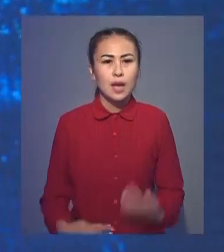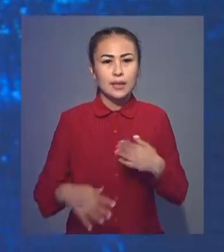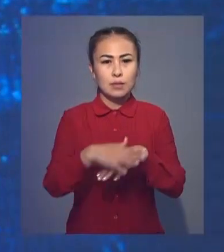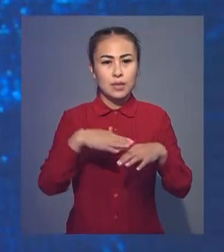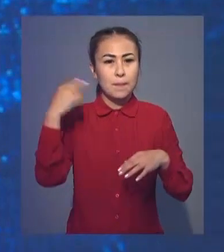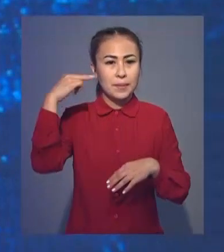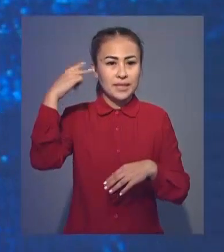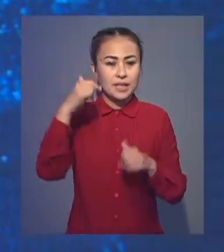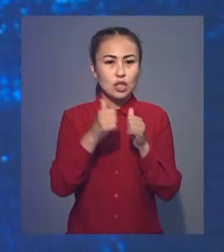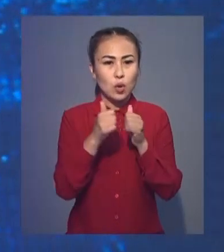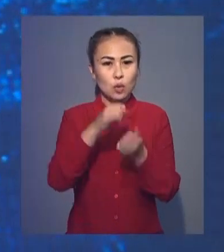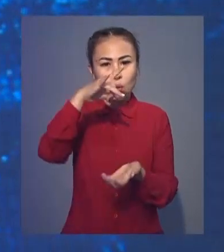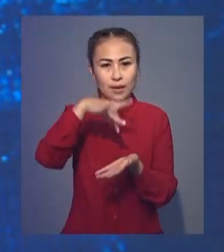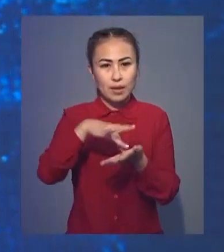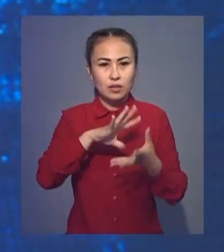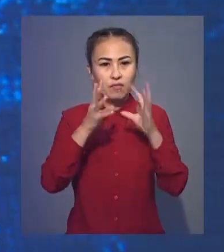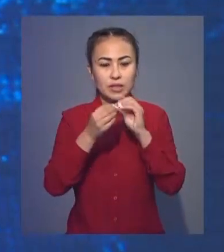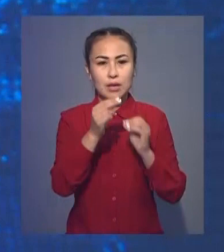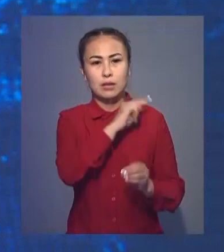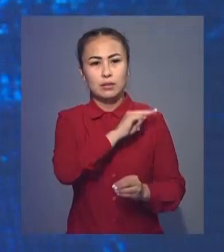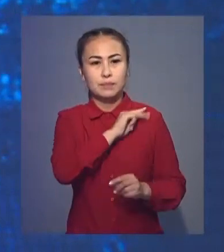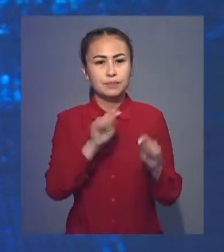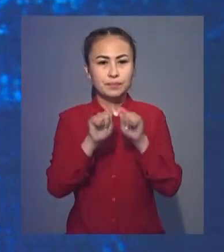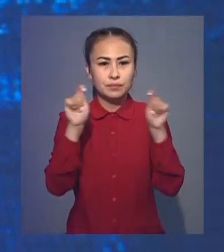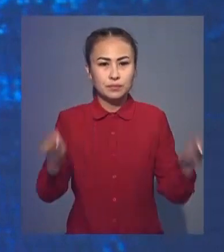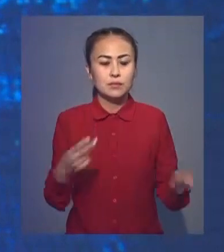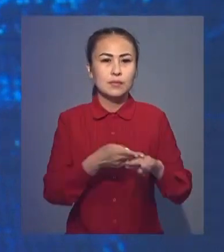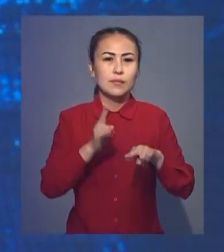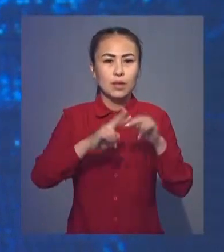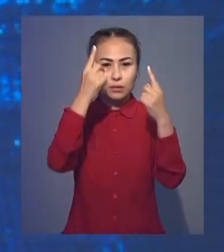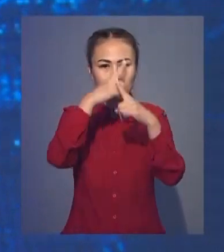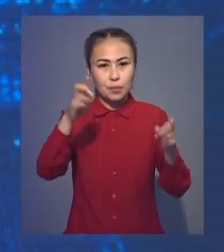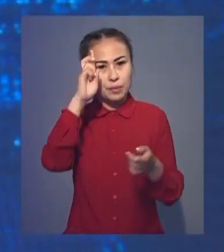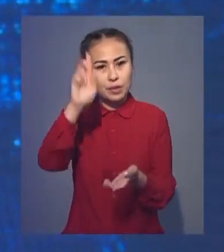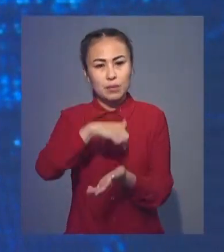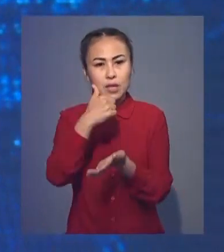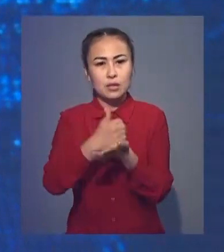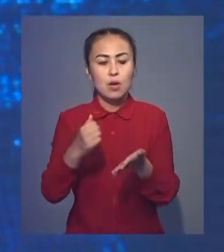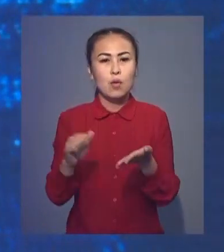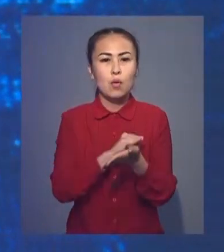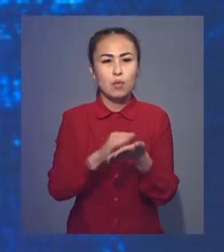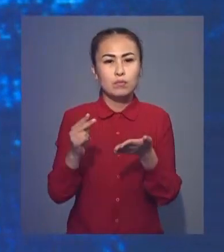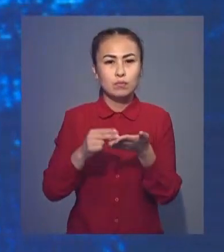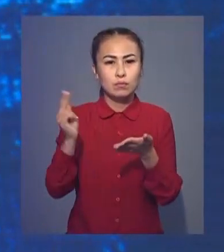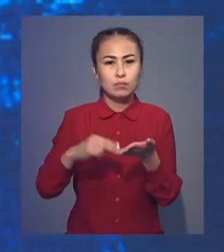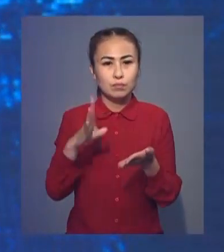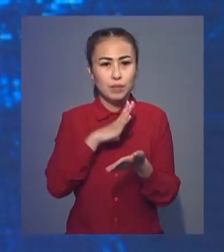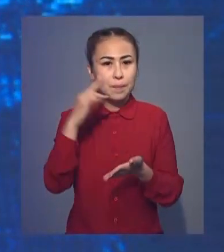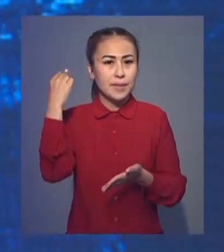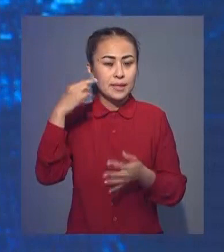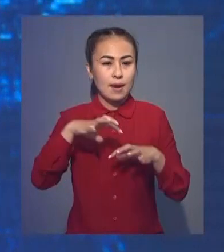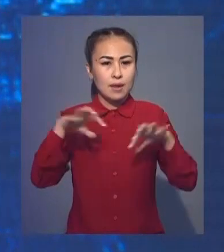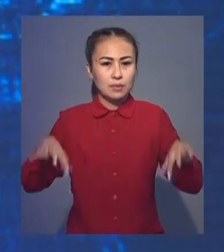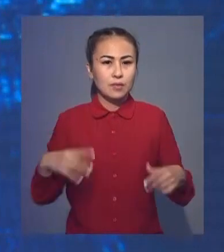Елімізде президент жанындағы орталық коммуникациялар қызметі құрылды. Тиісті жарлыққа бүгін мемлекет басшысы қол қойды. Мекеме президент